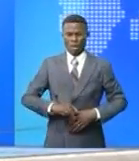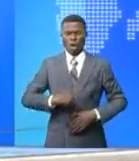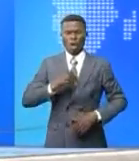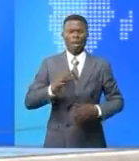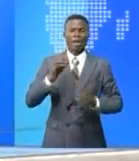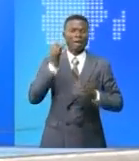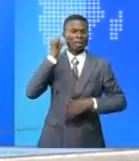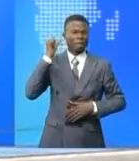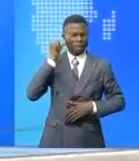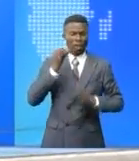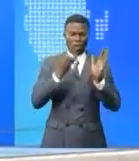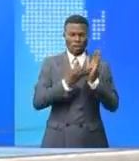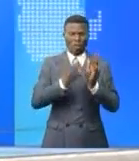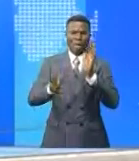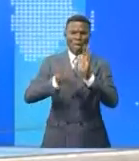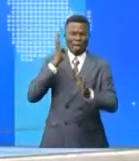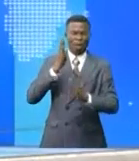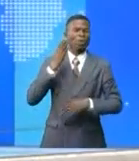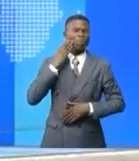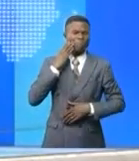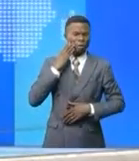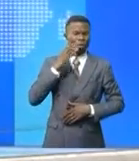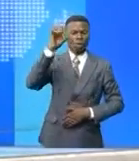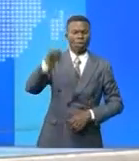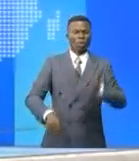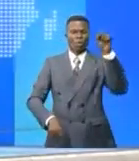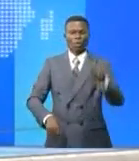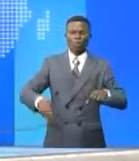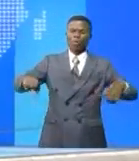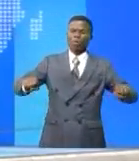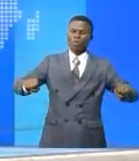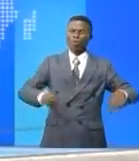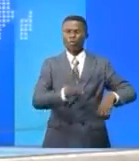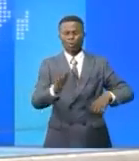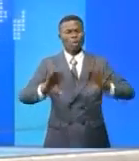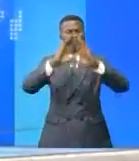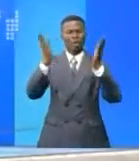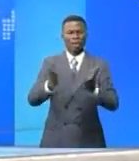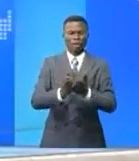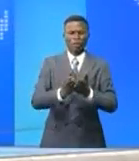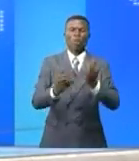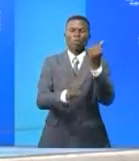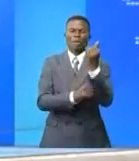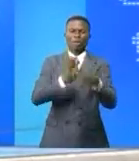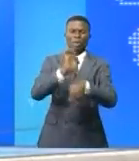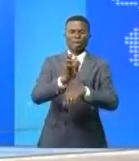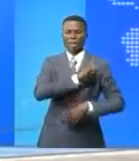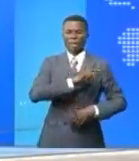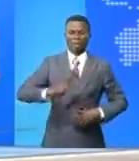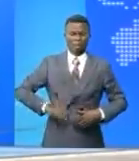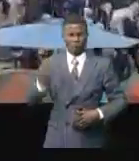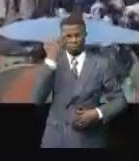14 mars, un carnaval a été organisé à l'honneur de toute la communauté. On en parle avec Tétis